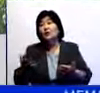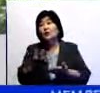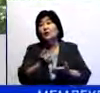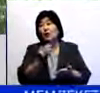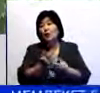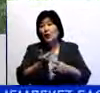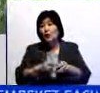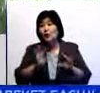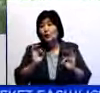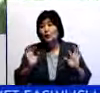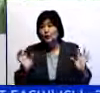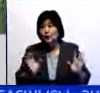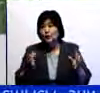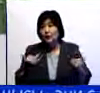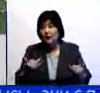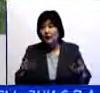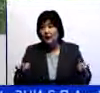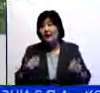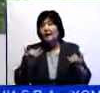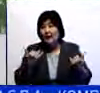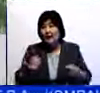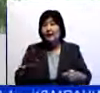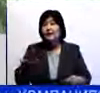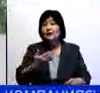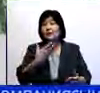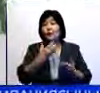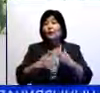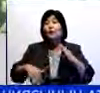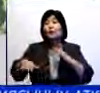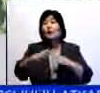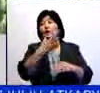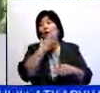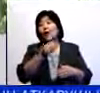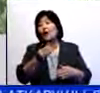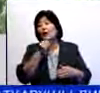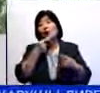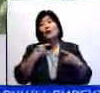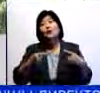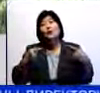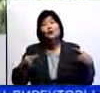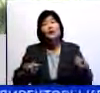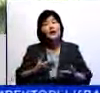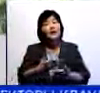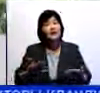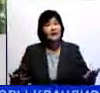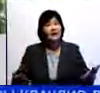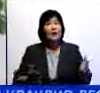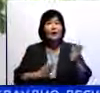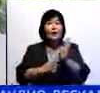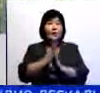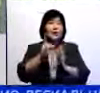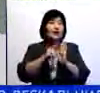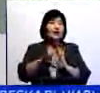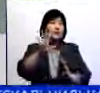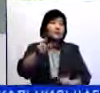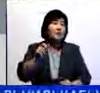үшін оны дұрыс күтіп баптау қажет. Ал дәл қазір біз өз ауласын көркейтіп, түрлі жеміс-жидекті өндіріп отырған